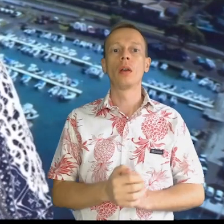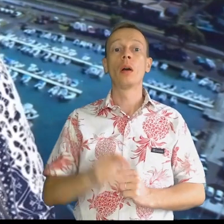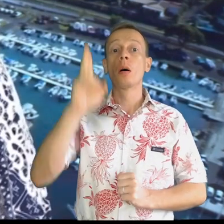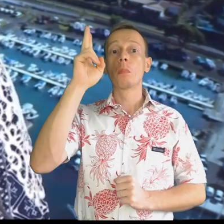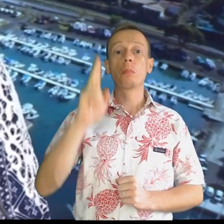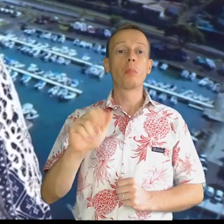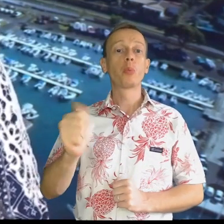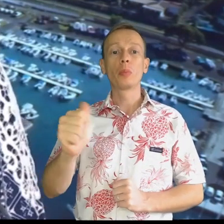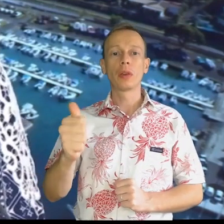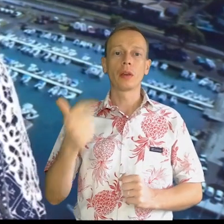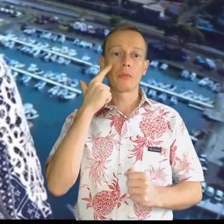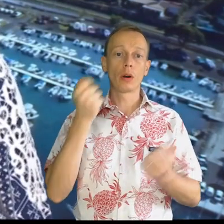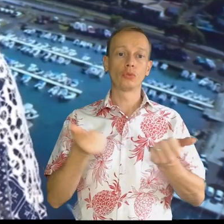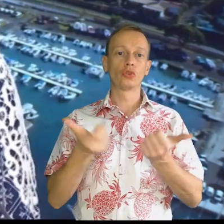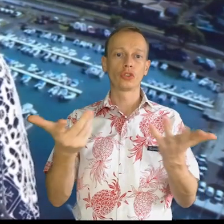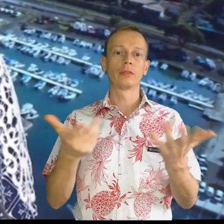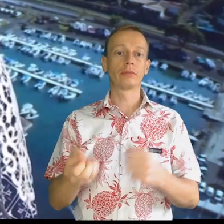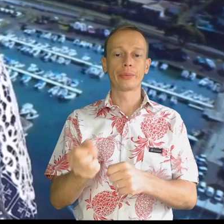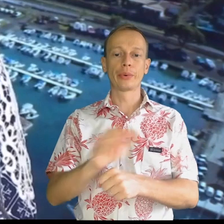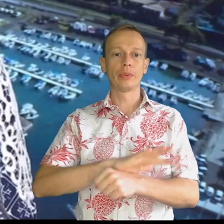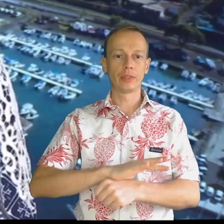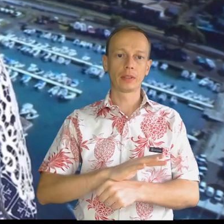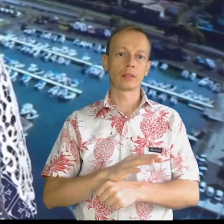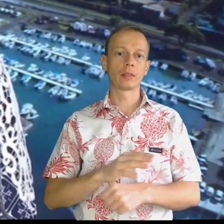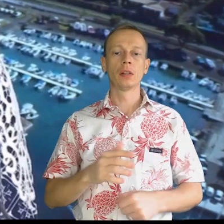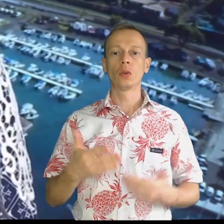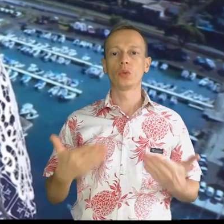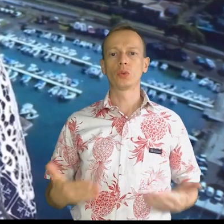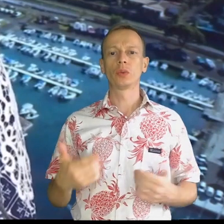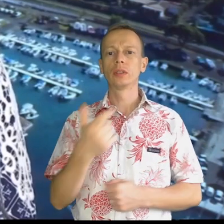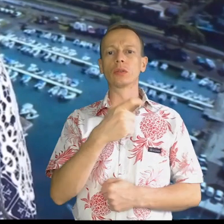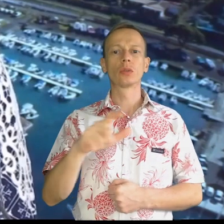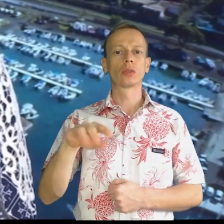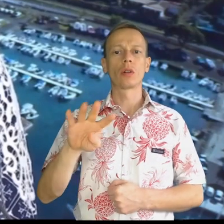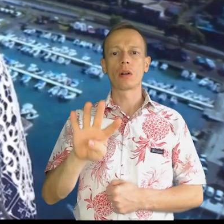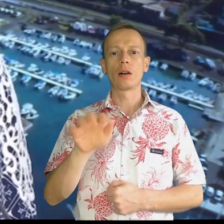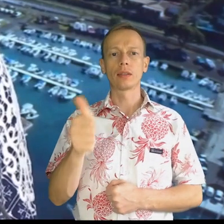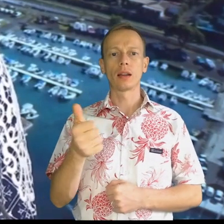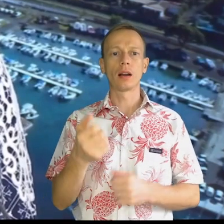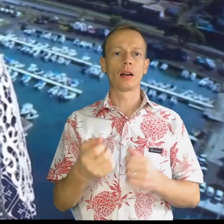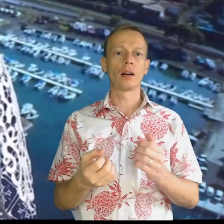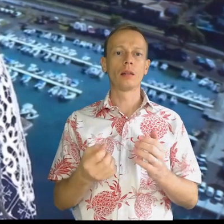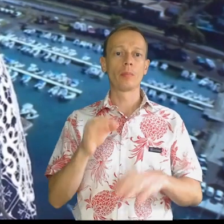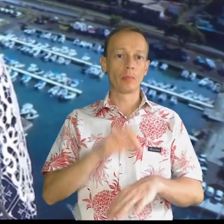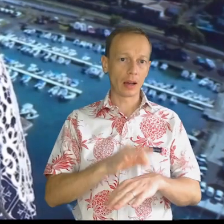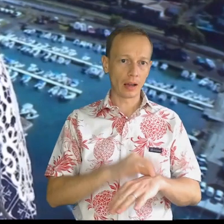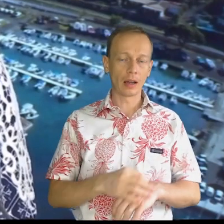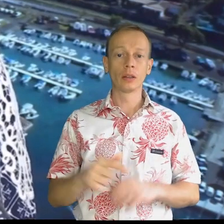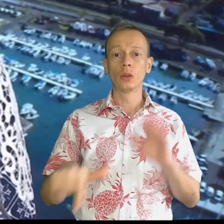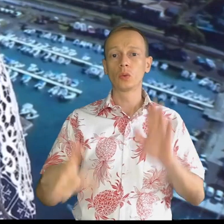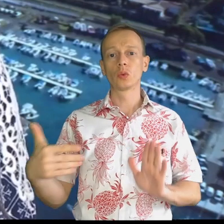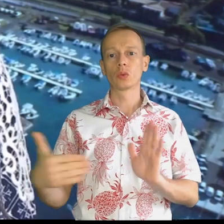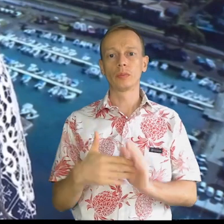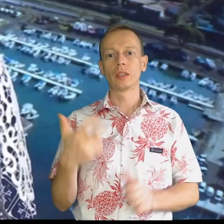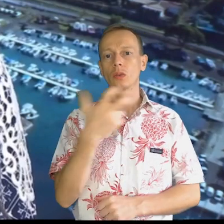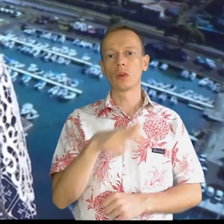ce midi. On commence par ces chiffres de la Covid-19 du jour. 241 cas,